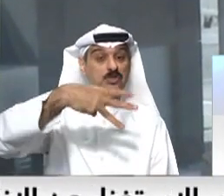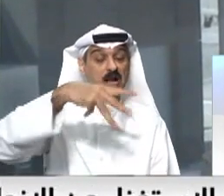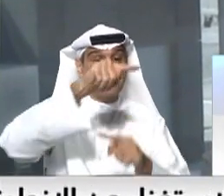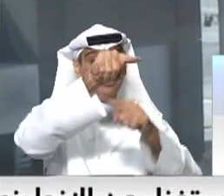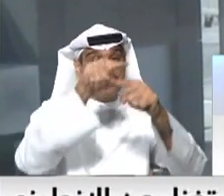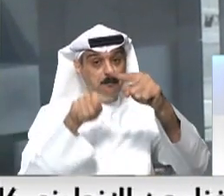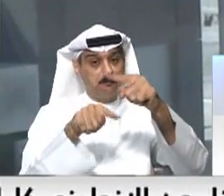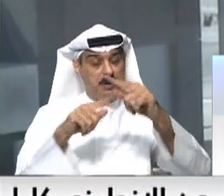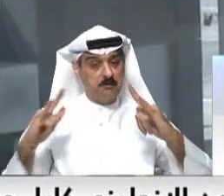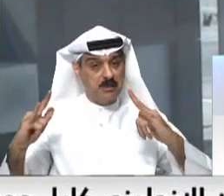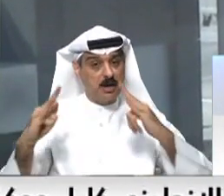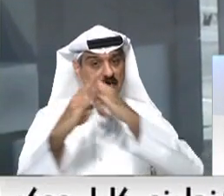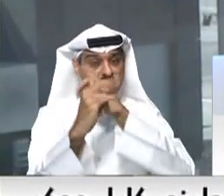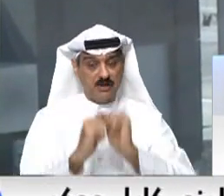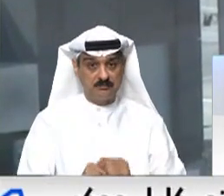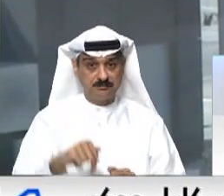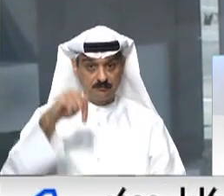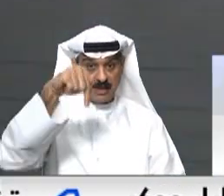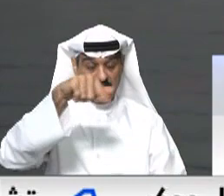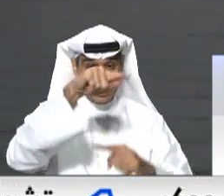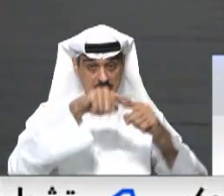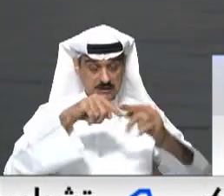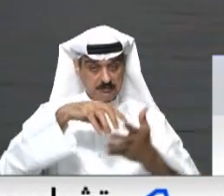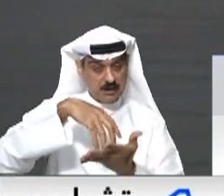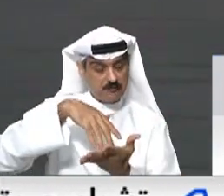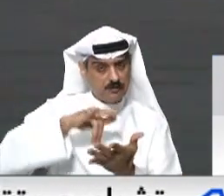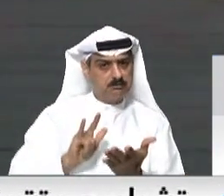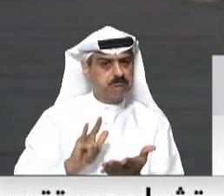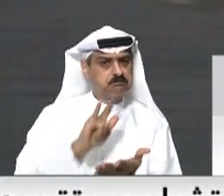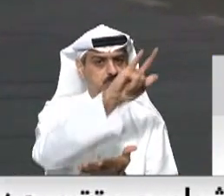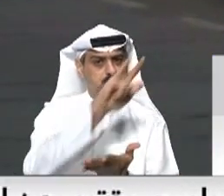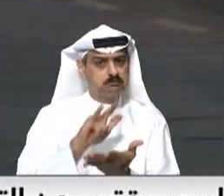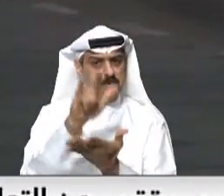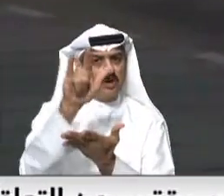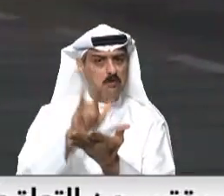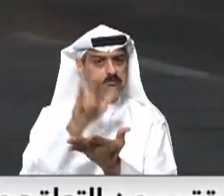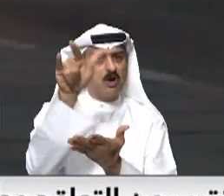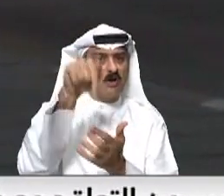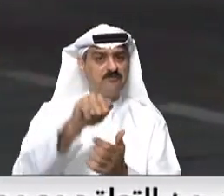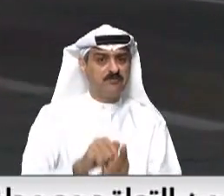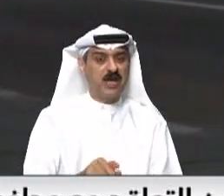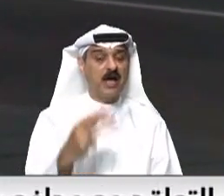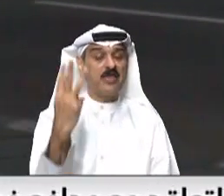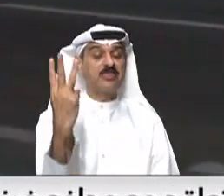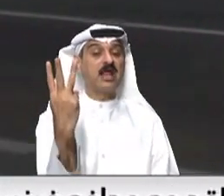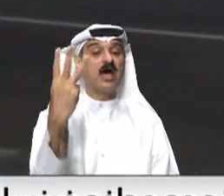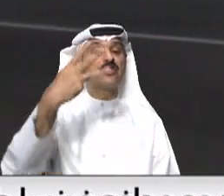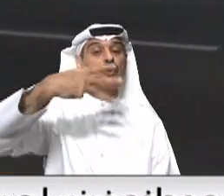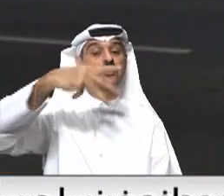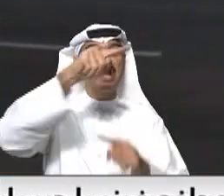لافتن الى ارتفاع نسبه مغادره الرحلات لتصل الى 33%